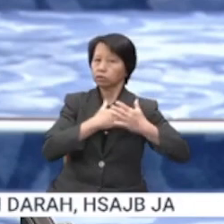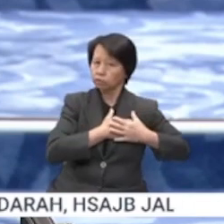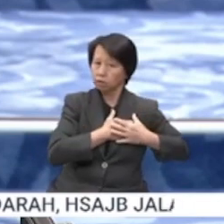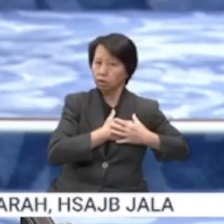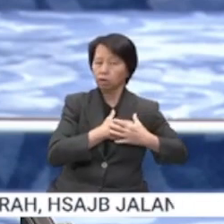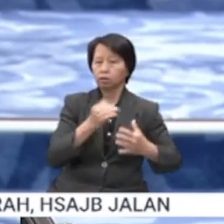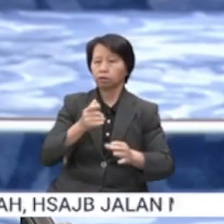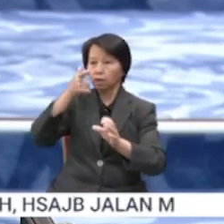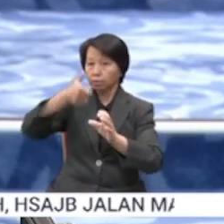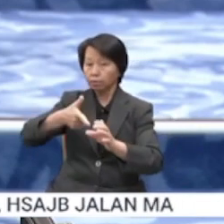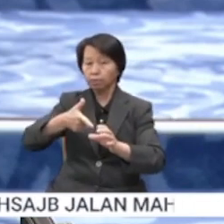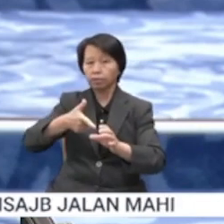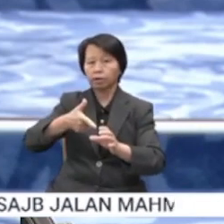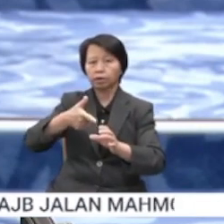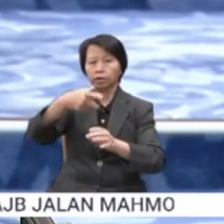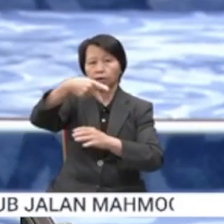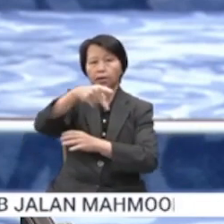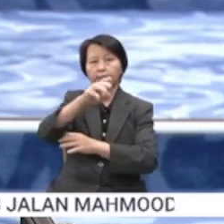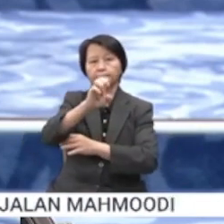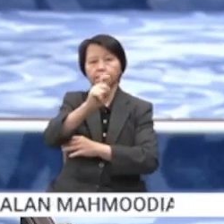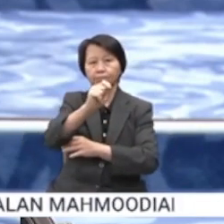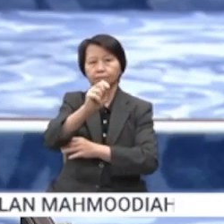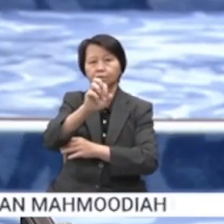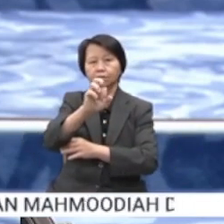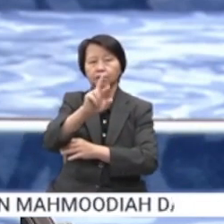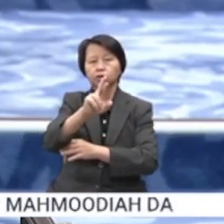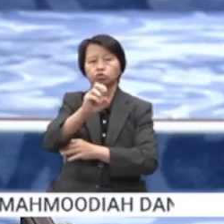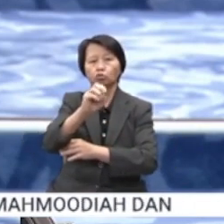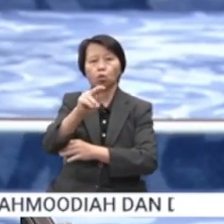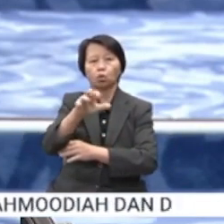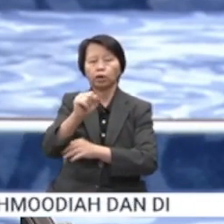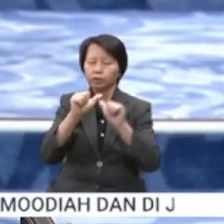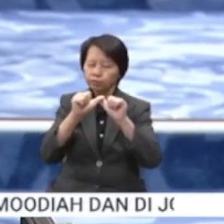demikian Petronas akan terus cari gali di kawasan itu.